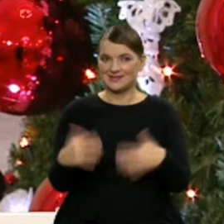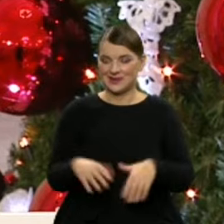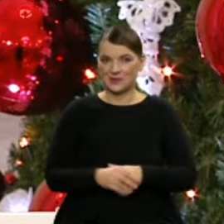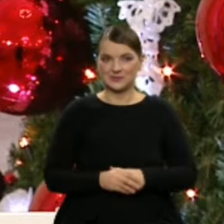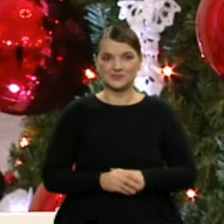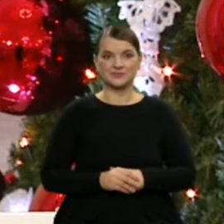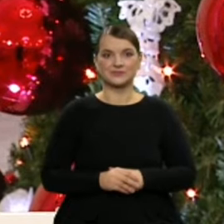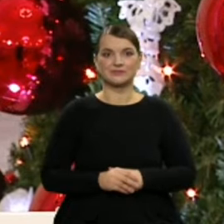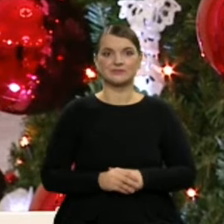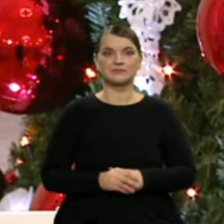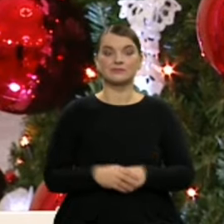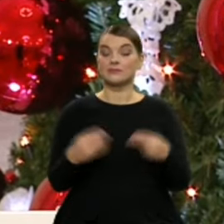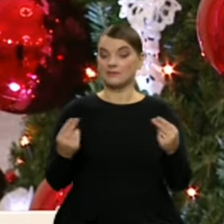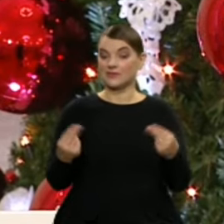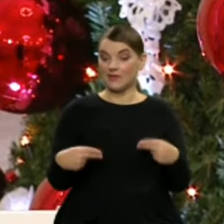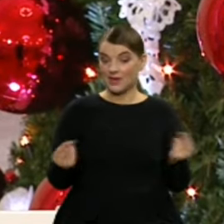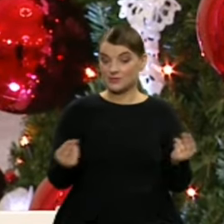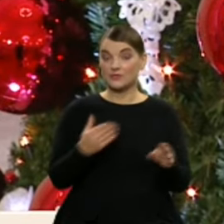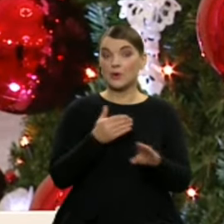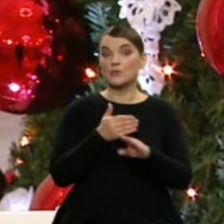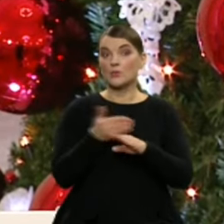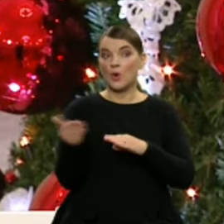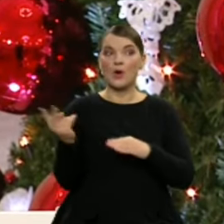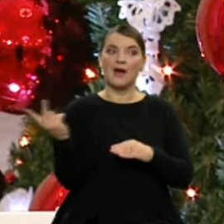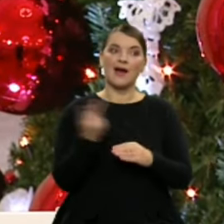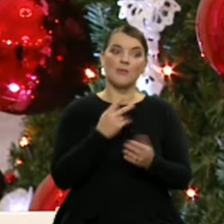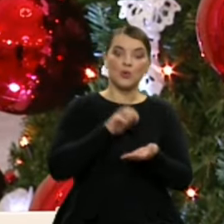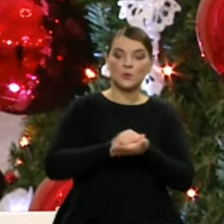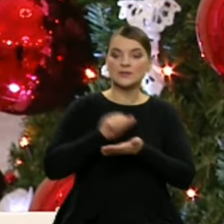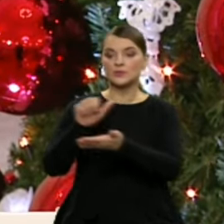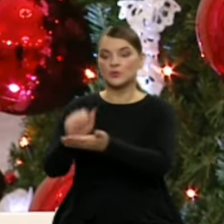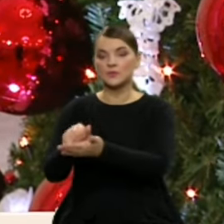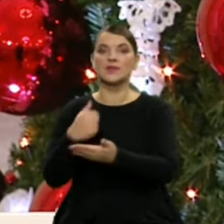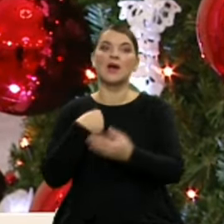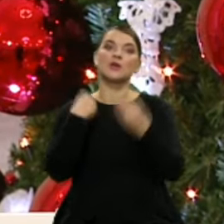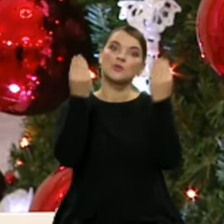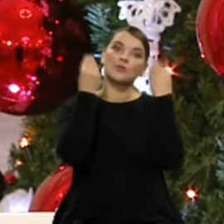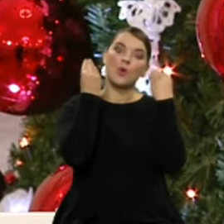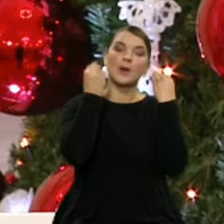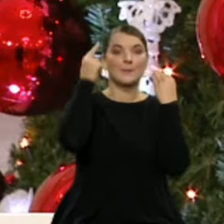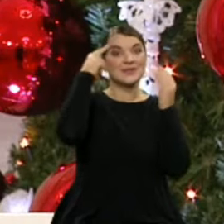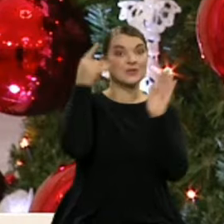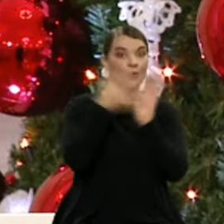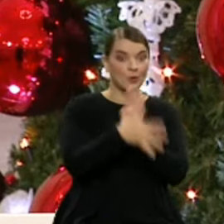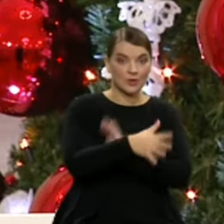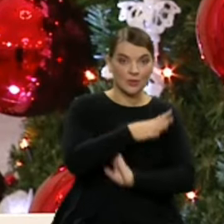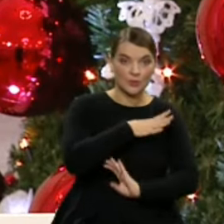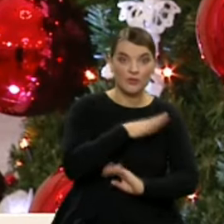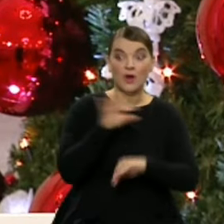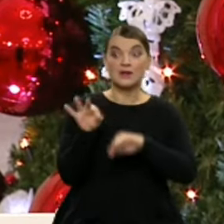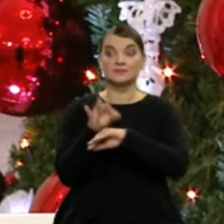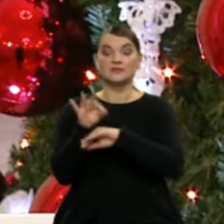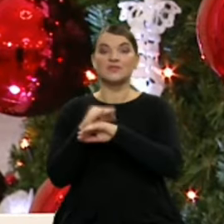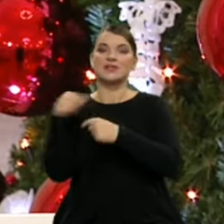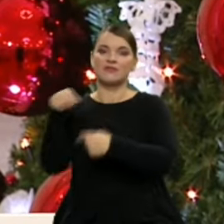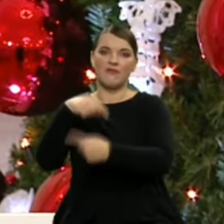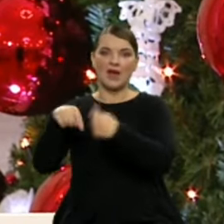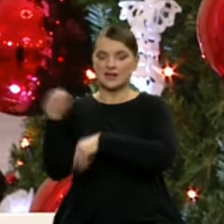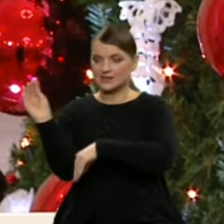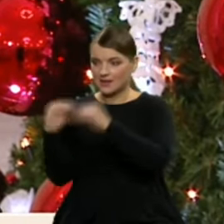Kai susitokėm, abu buvom užsiėmę, aš studijavau psichologiją, vyras kūrė